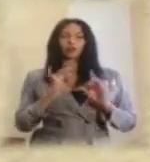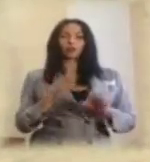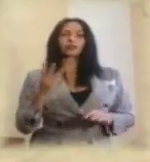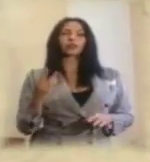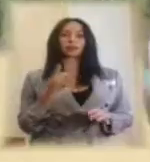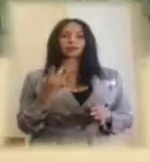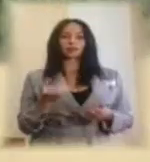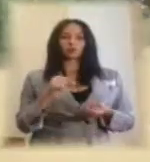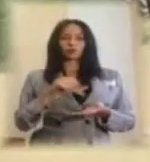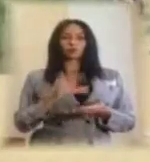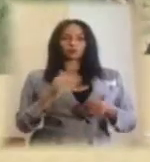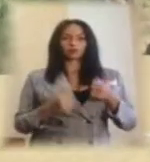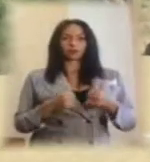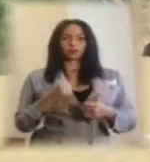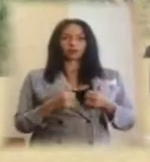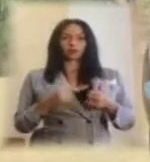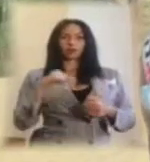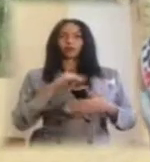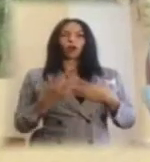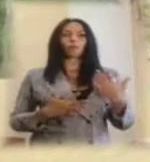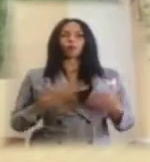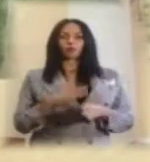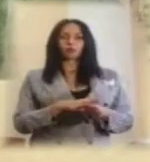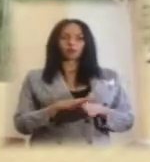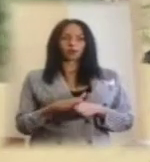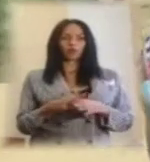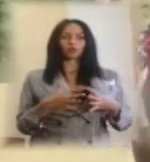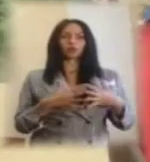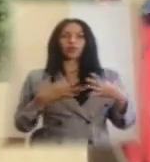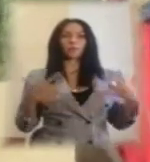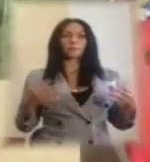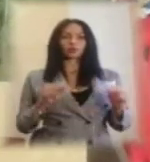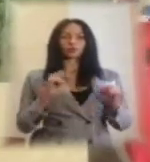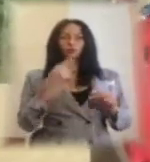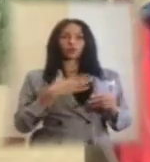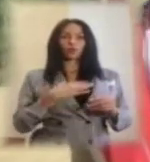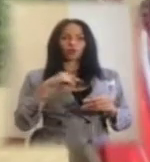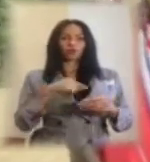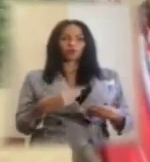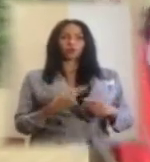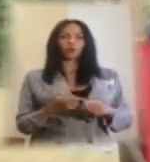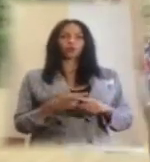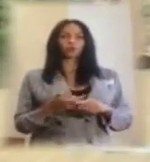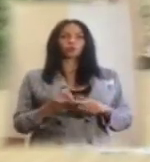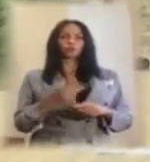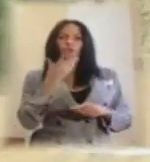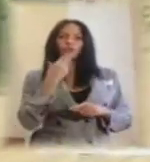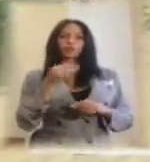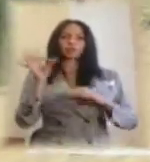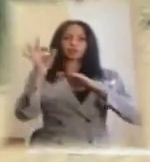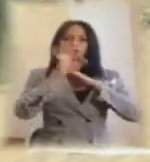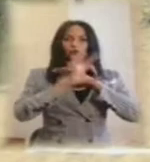змаганні. Емоції переповнюють. Найбільше, чесно кажучи, моє враження – це дуже гарний схід сонця в пустелі. Це